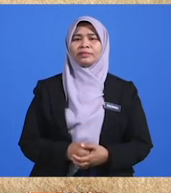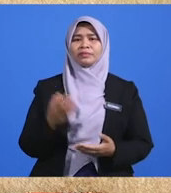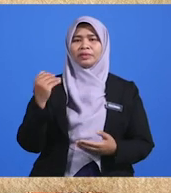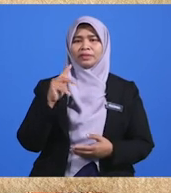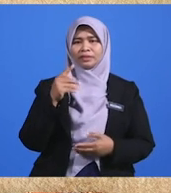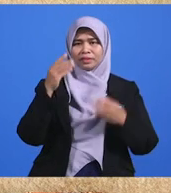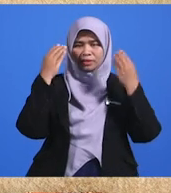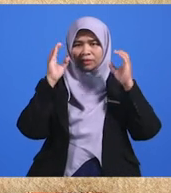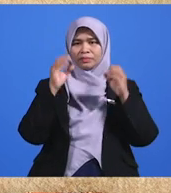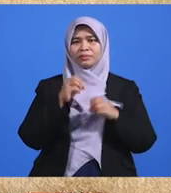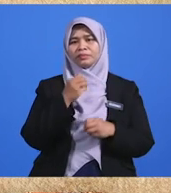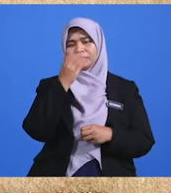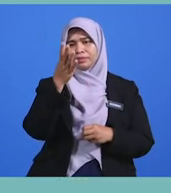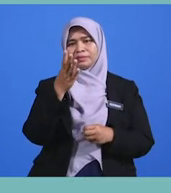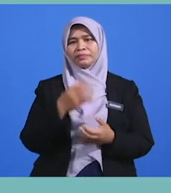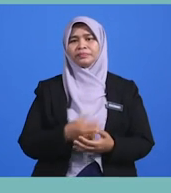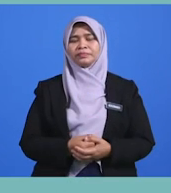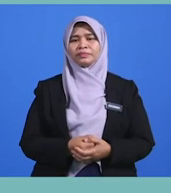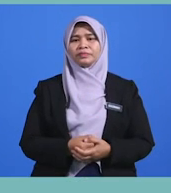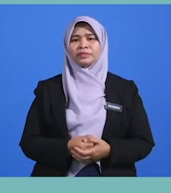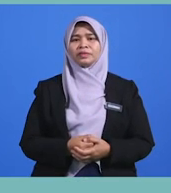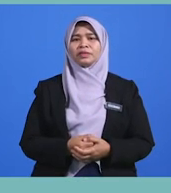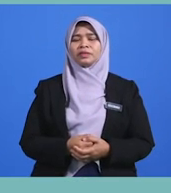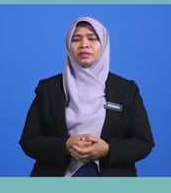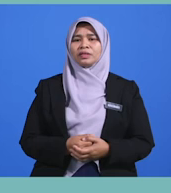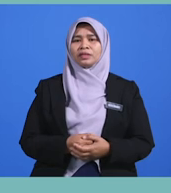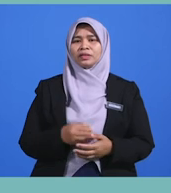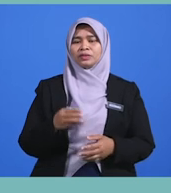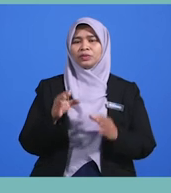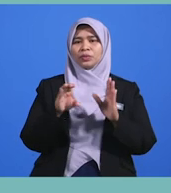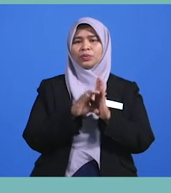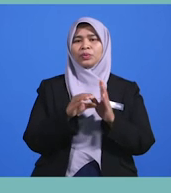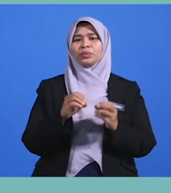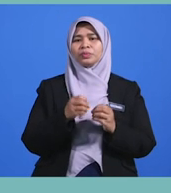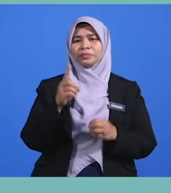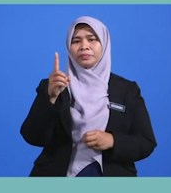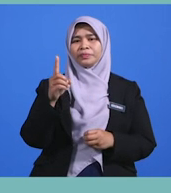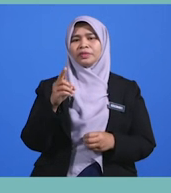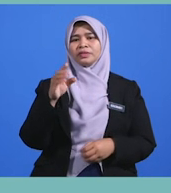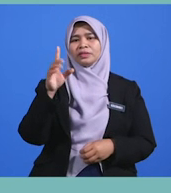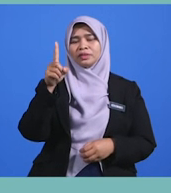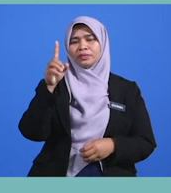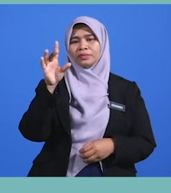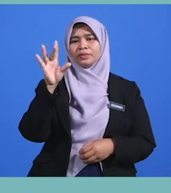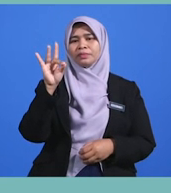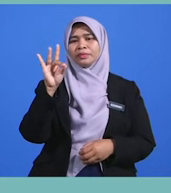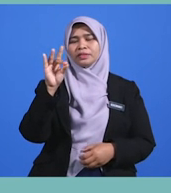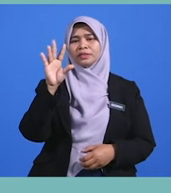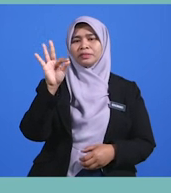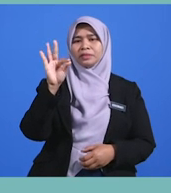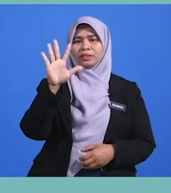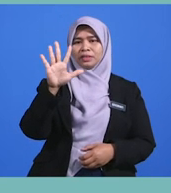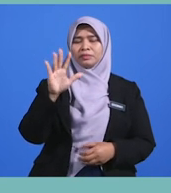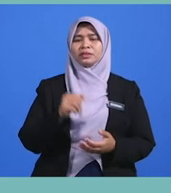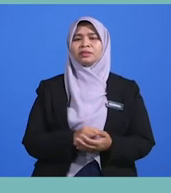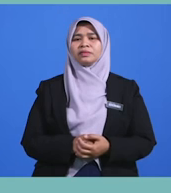Mari cikgu terangkan sejarahnya dahulu. Versi pertama jata negara mula diperkenalkan pada tahun 1895 dengan